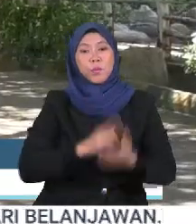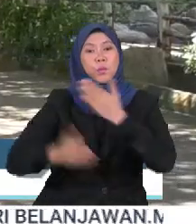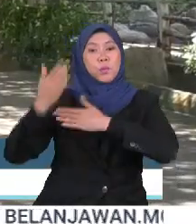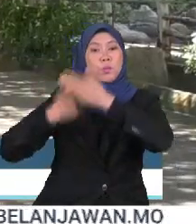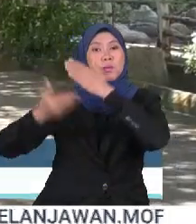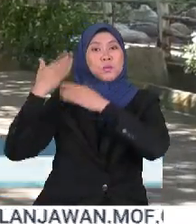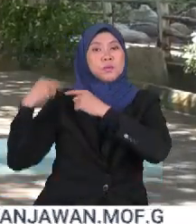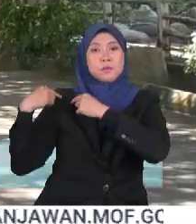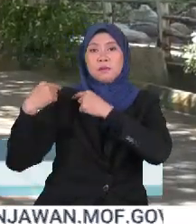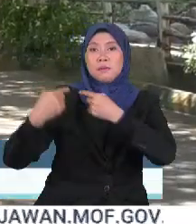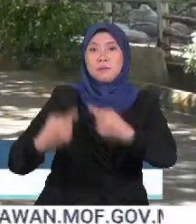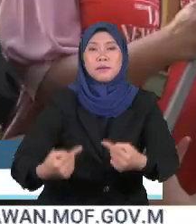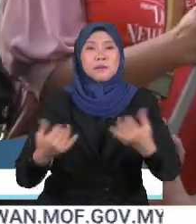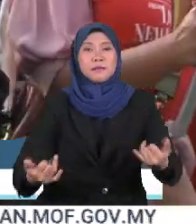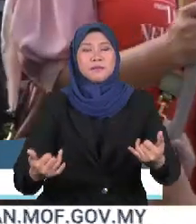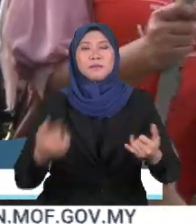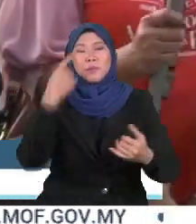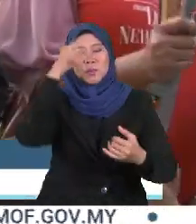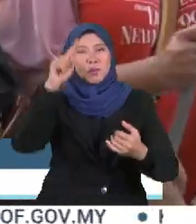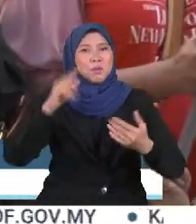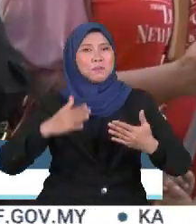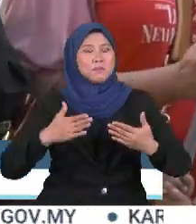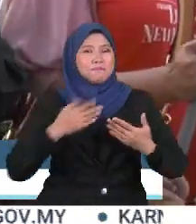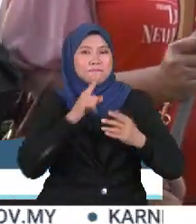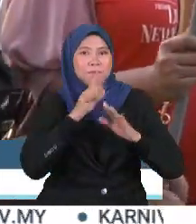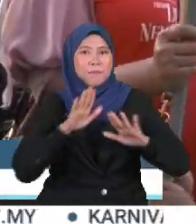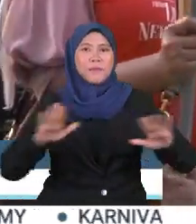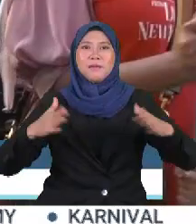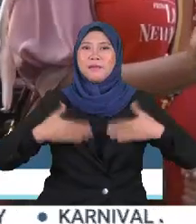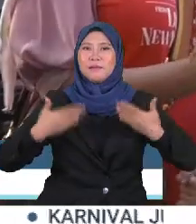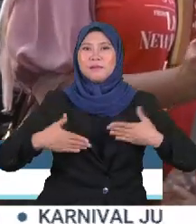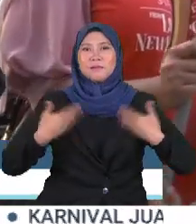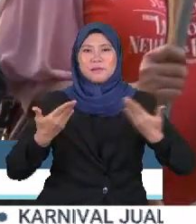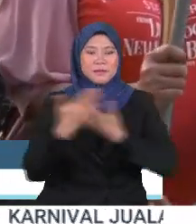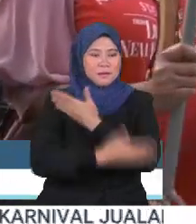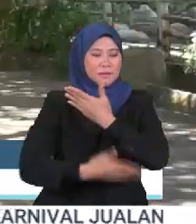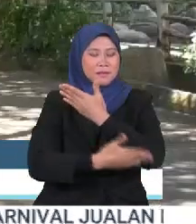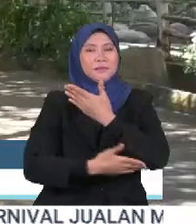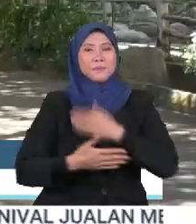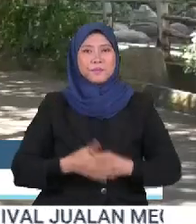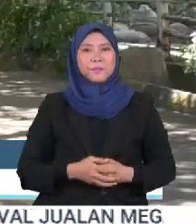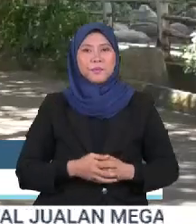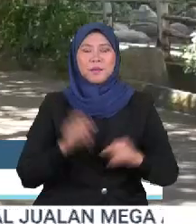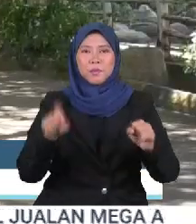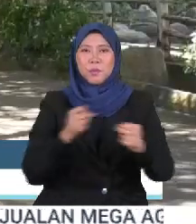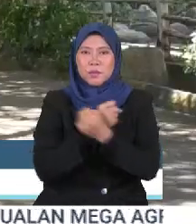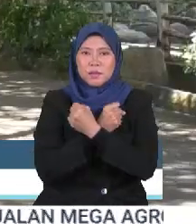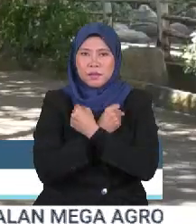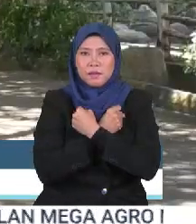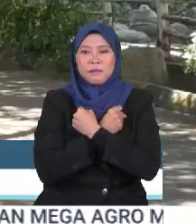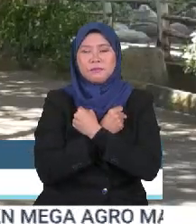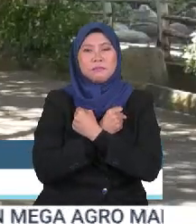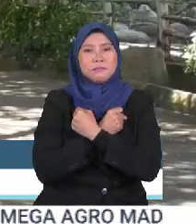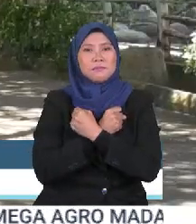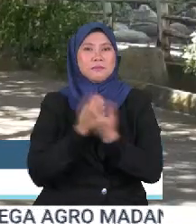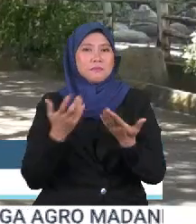hingga sekarang keharmonian untuk negara kita. Kita ada berbilang-bilang kaum, kita kena cintai semua